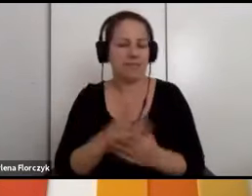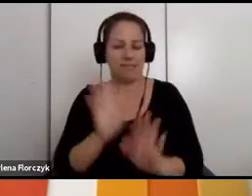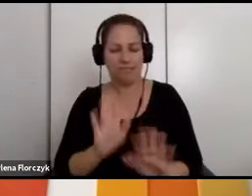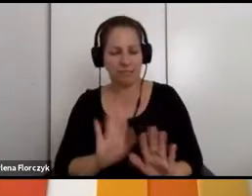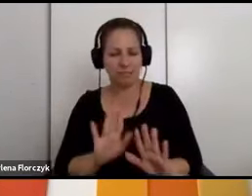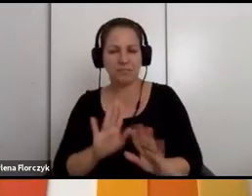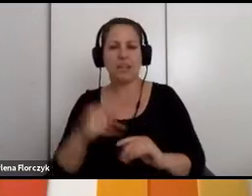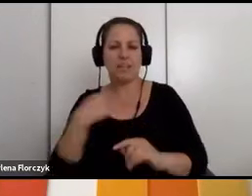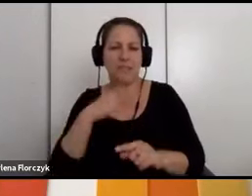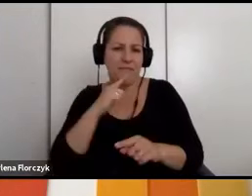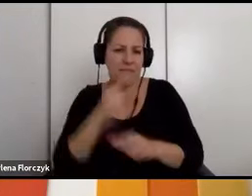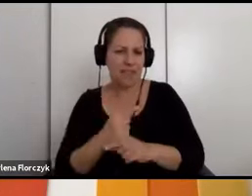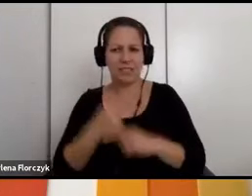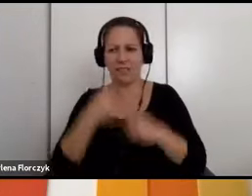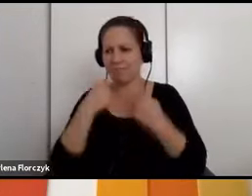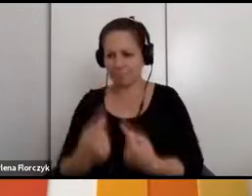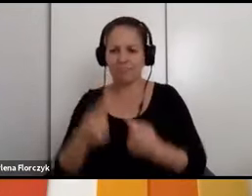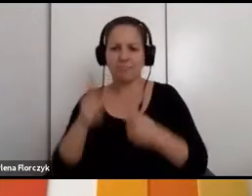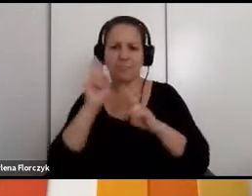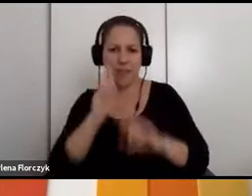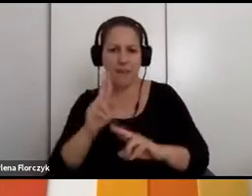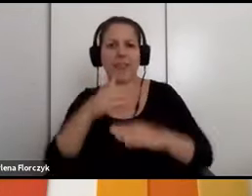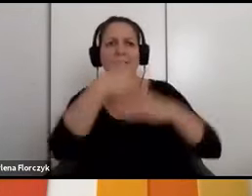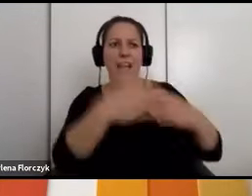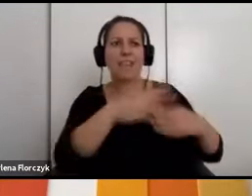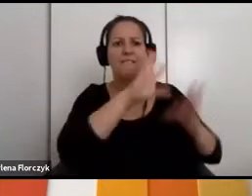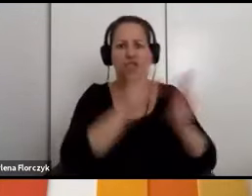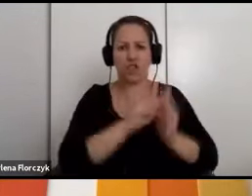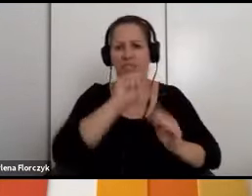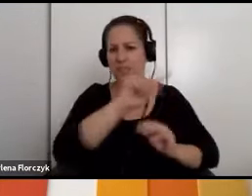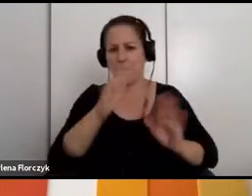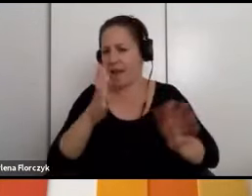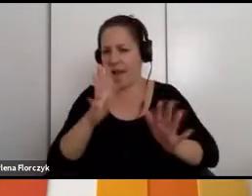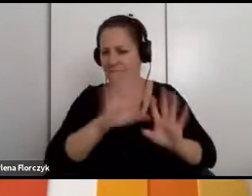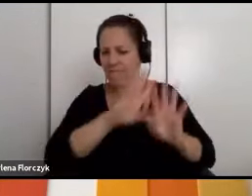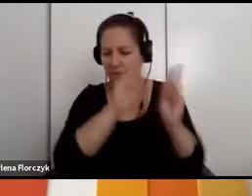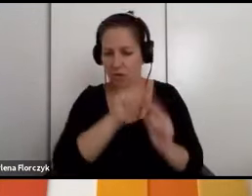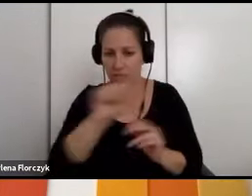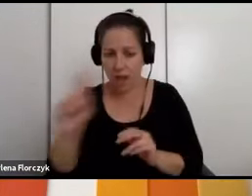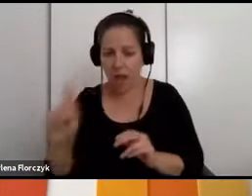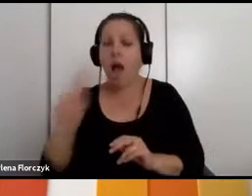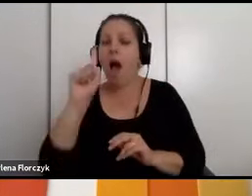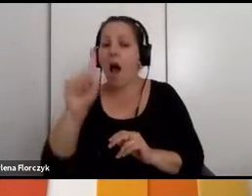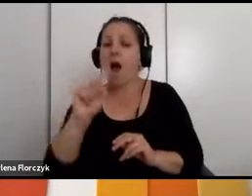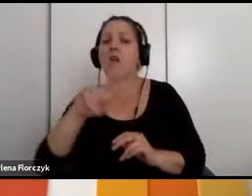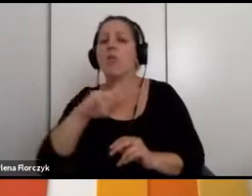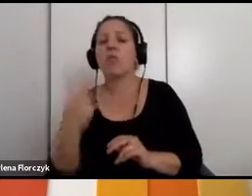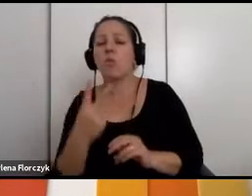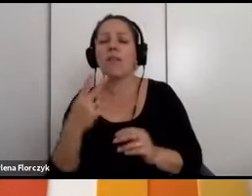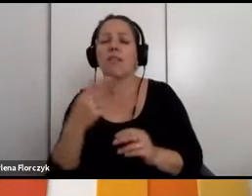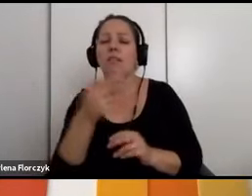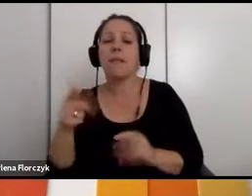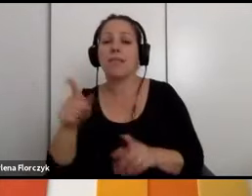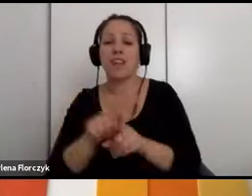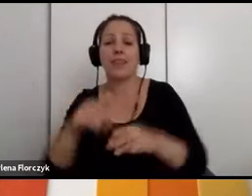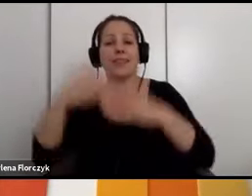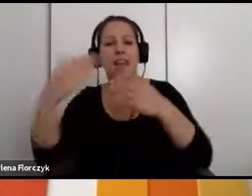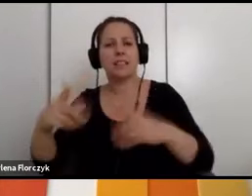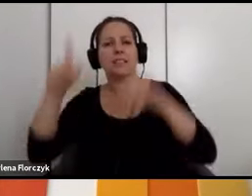jakby stwierdzenie faktu, że tak jest w teatrach wszystkich już teraz prawie. Ale druga rzecz to też teatry